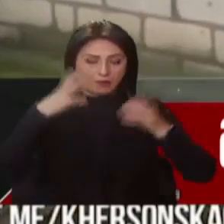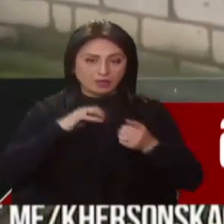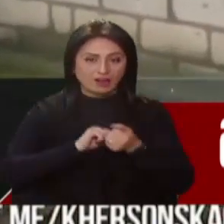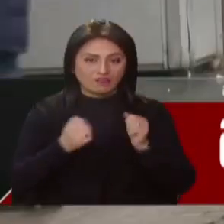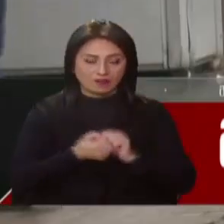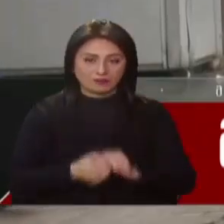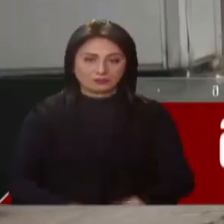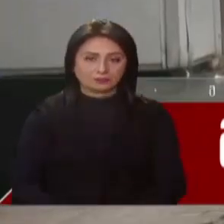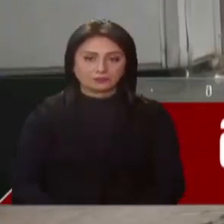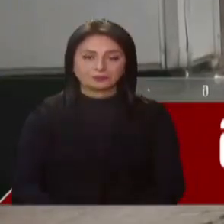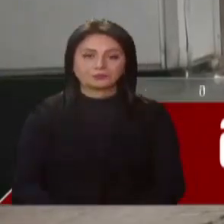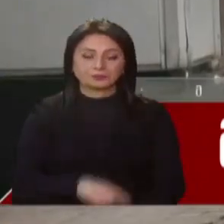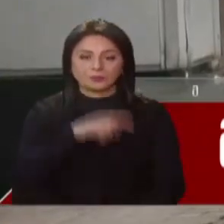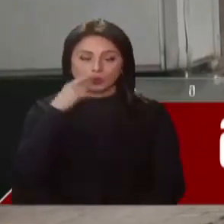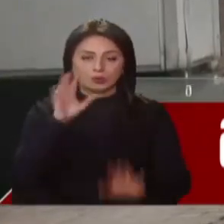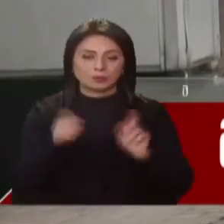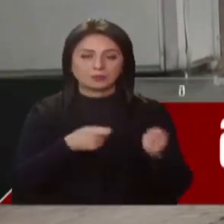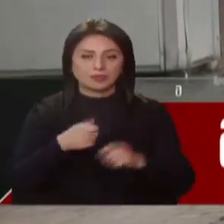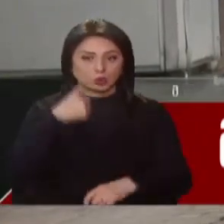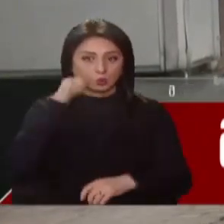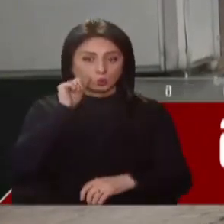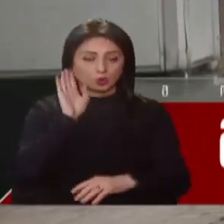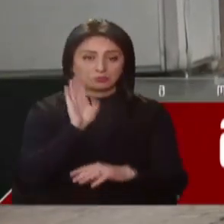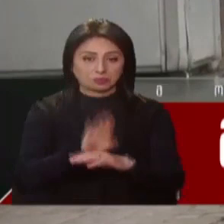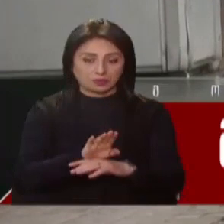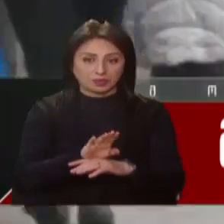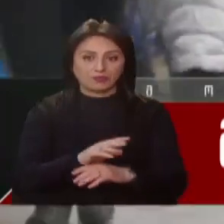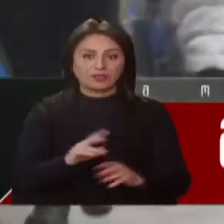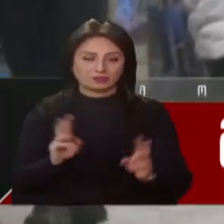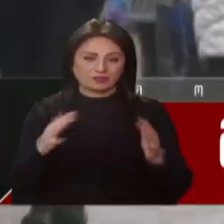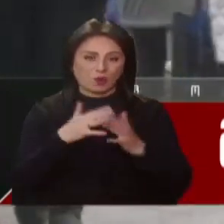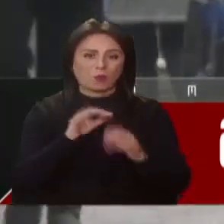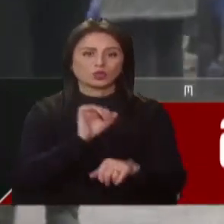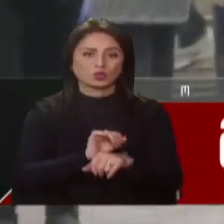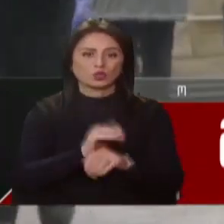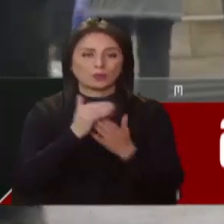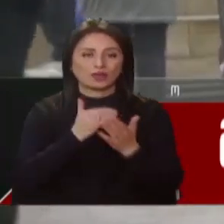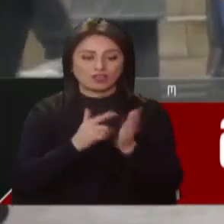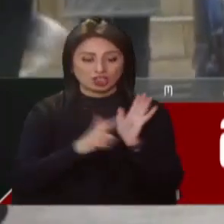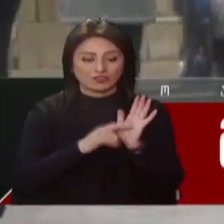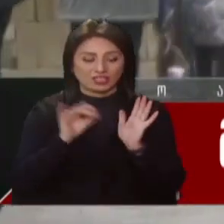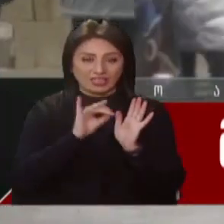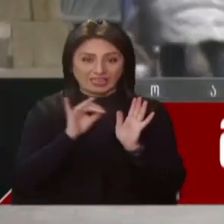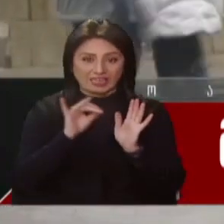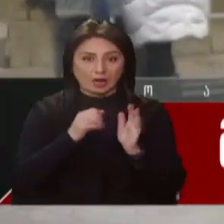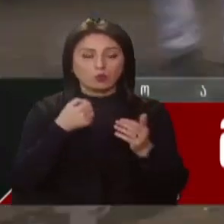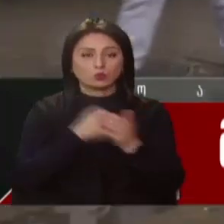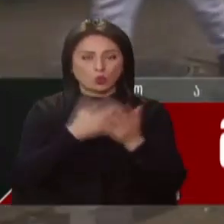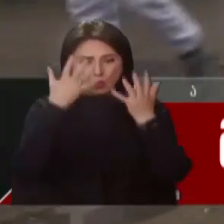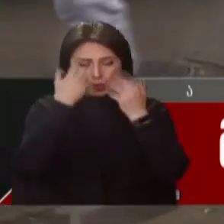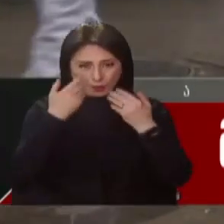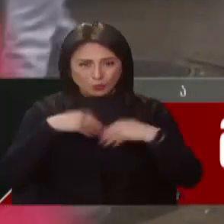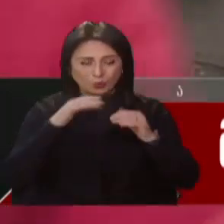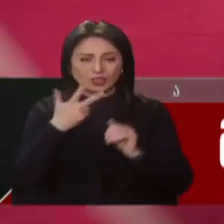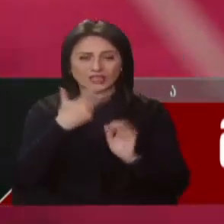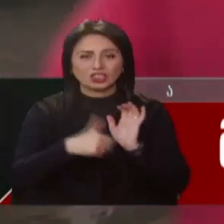тавс. Русетис президент ис кушиндели ганкаргулебит цецхлис шецхватис режимма 7 январис шуа гамемде унда имокмедос.